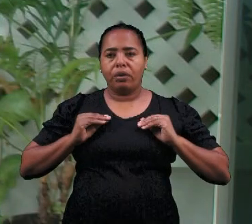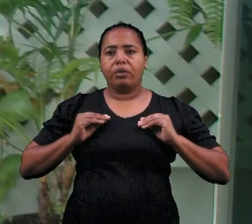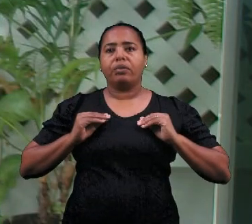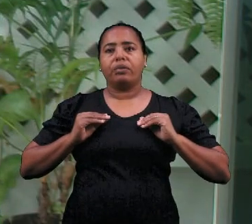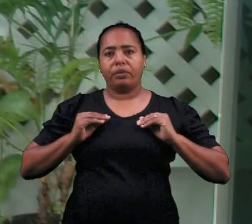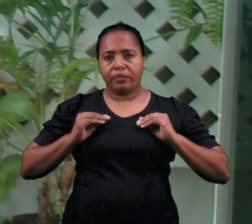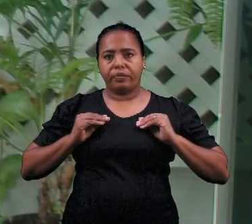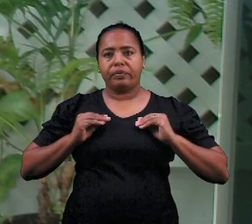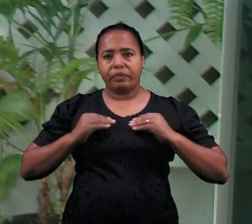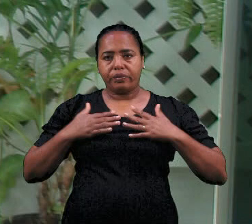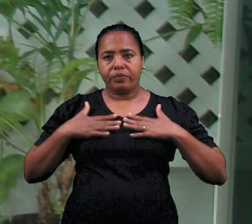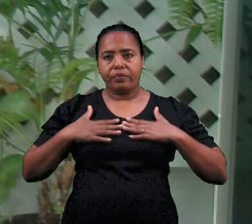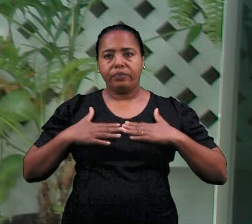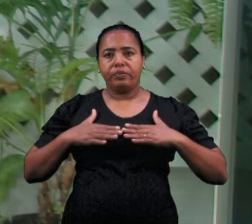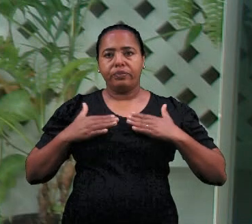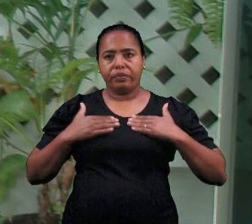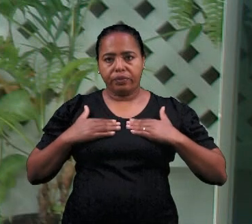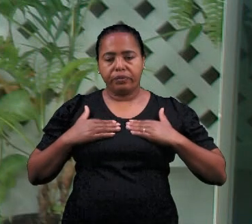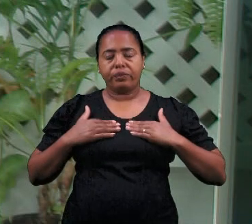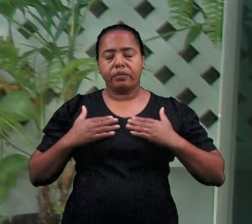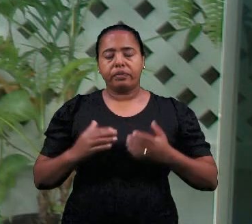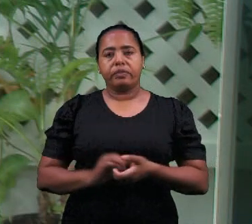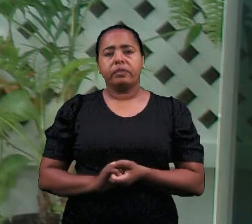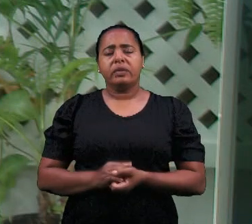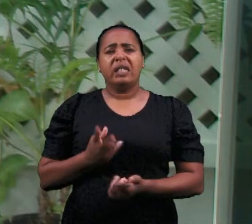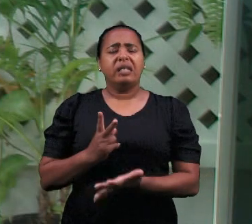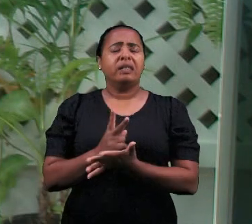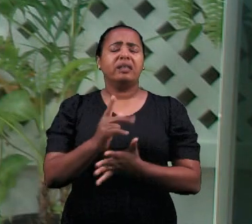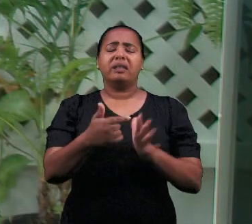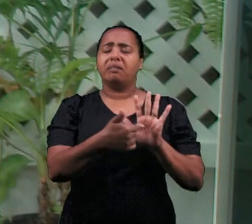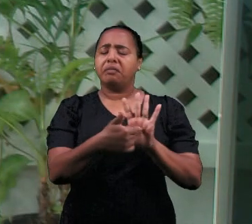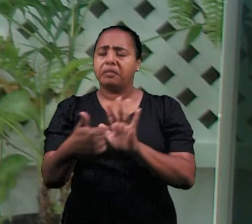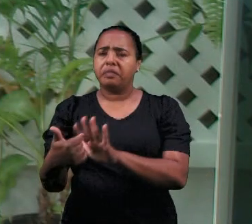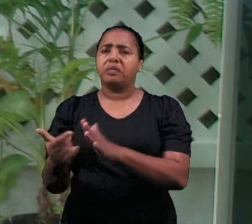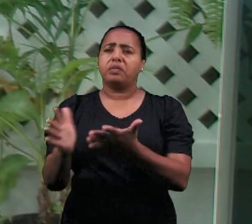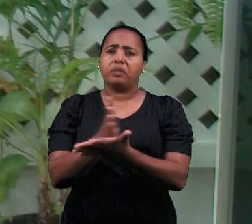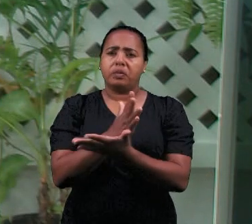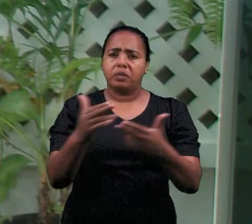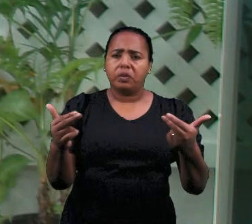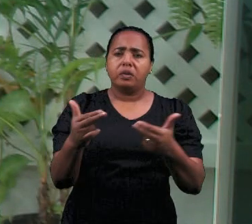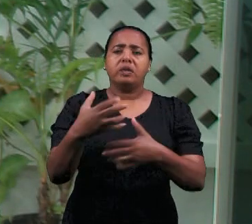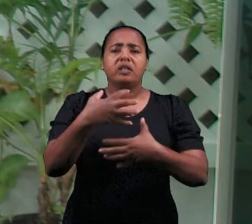choses, qui peut donner le soulagement à votre âme, à votre cœur. Mes frères,